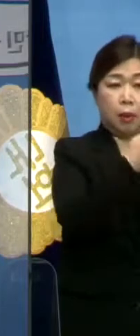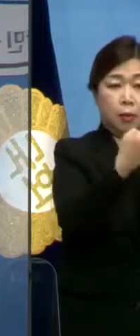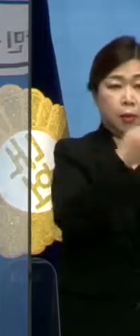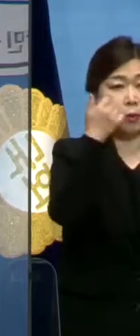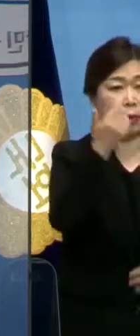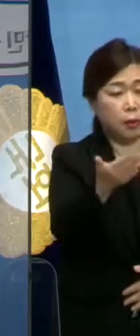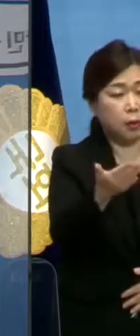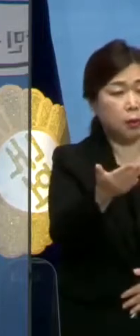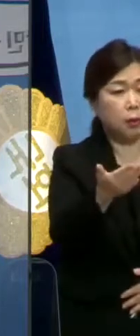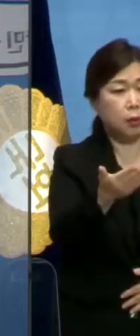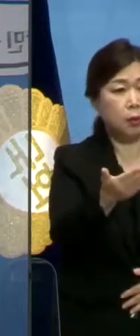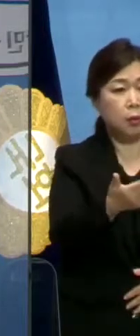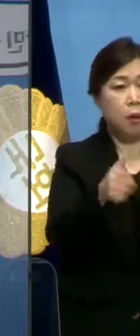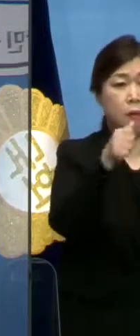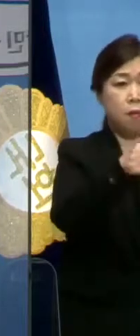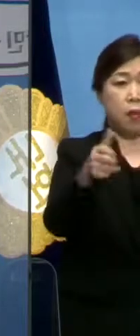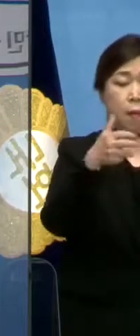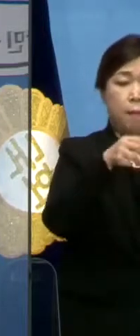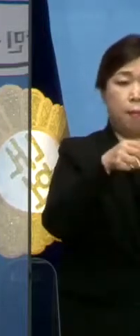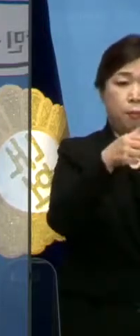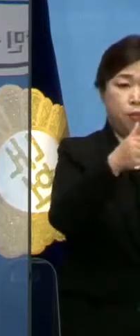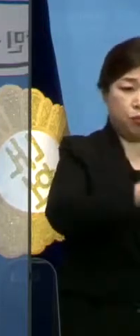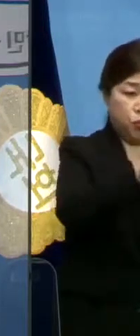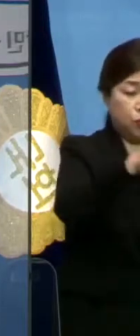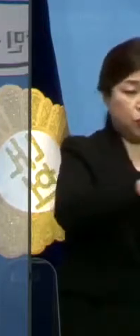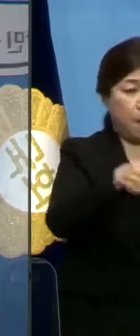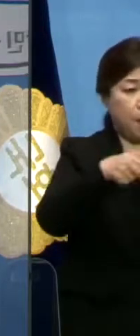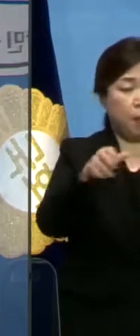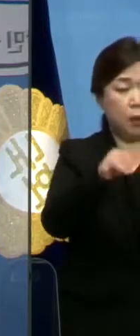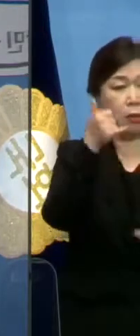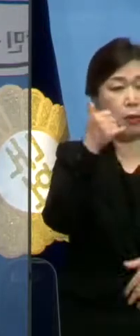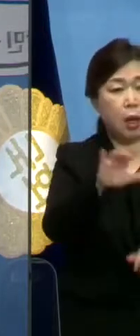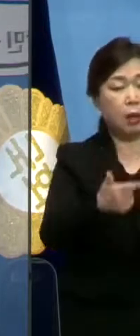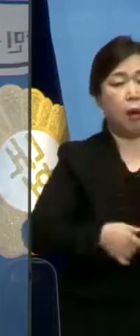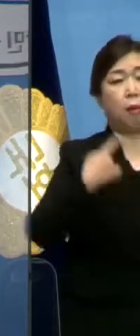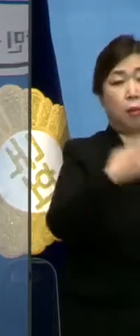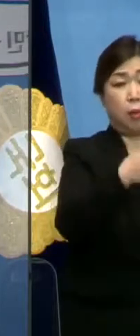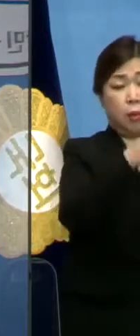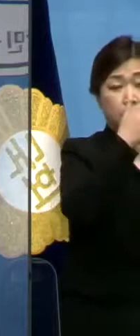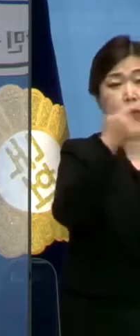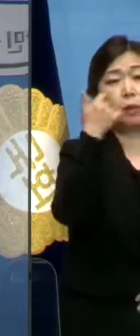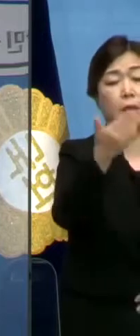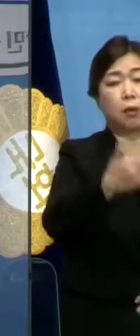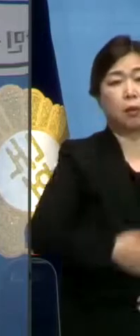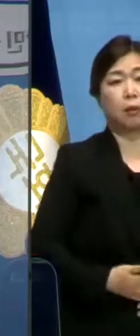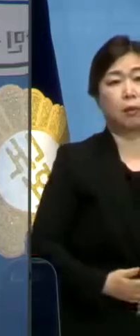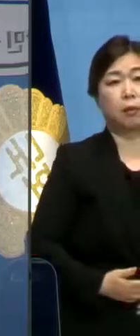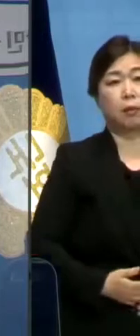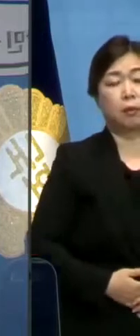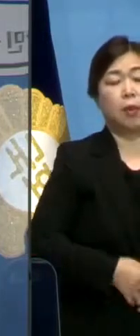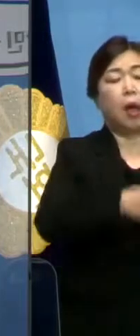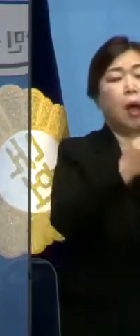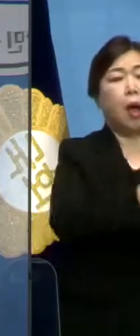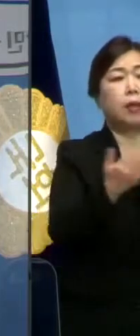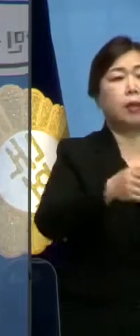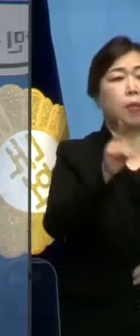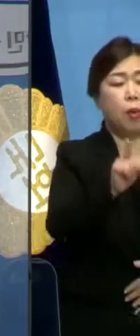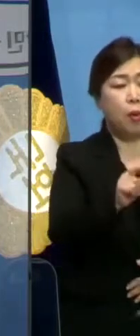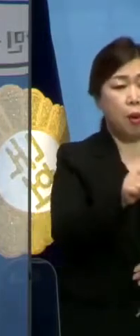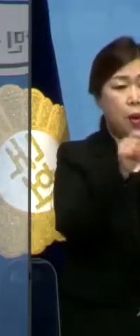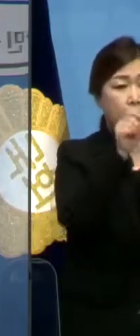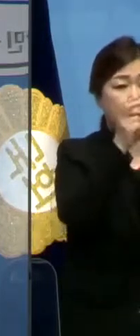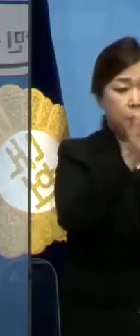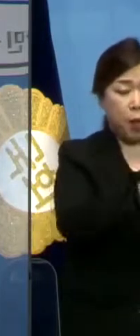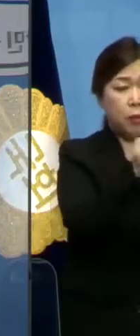했습니까? 기물을 파손했습니까? 아니면 욕설을 했습니까? 고작 법사위 회의장